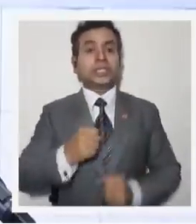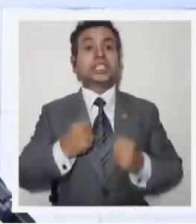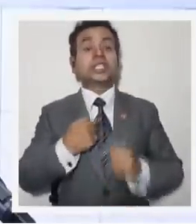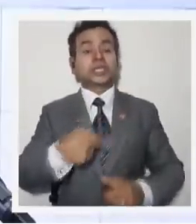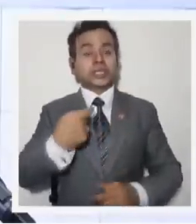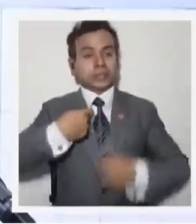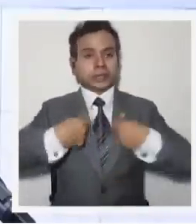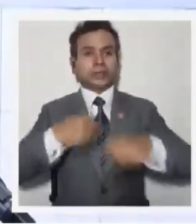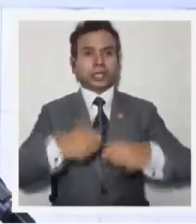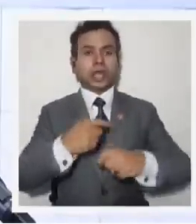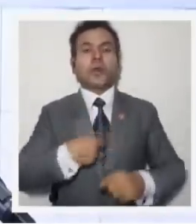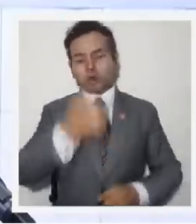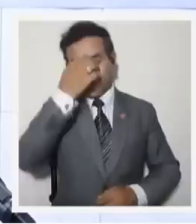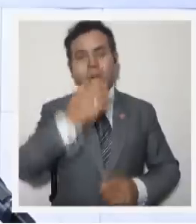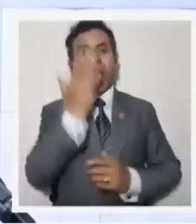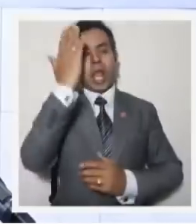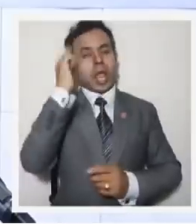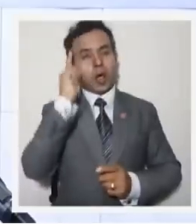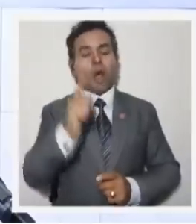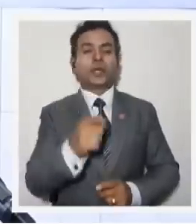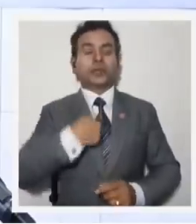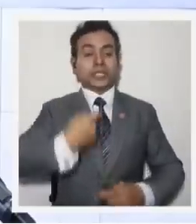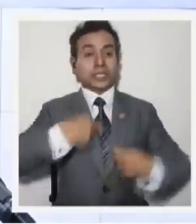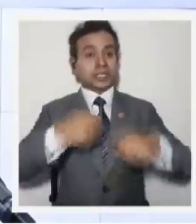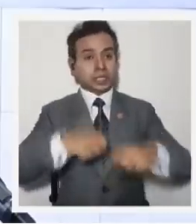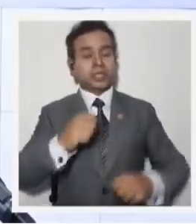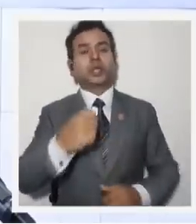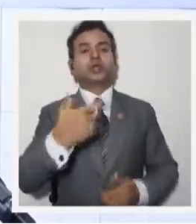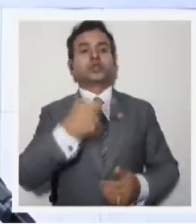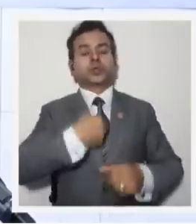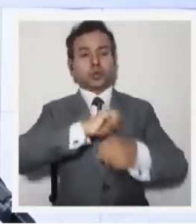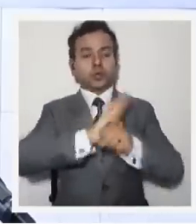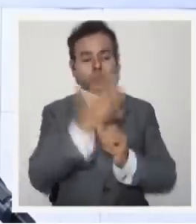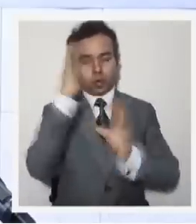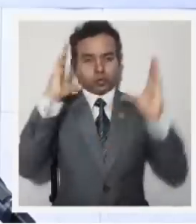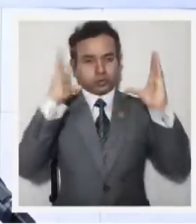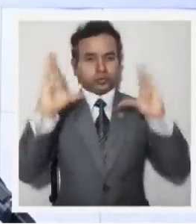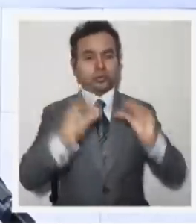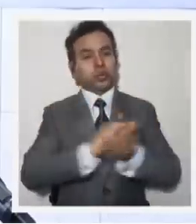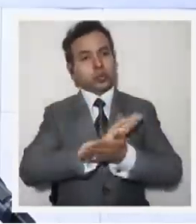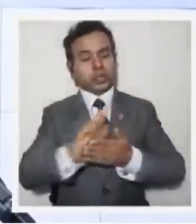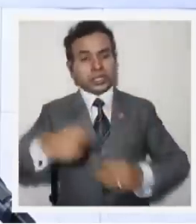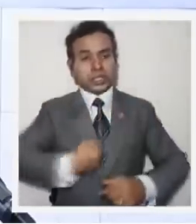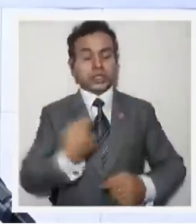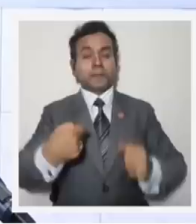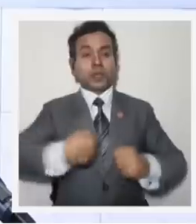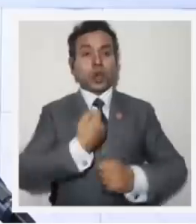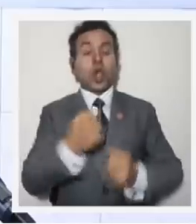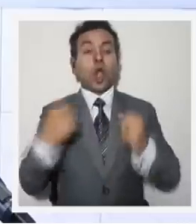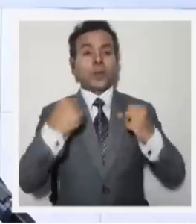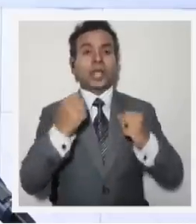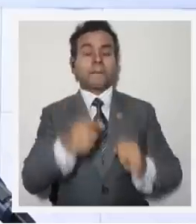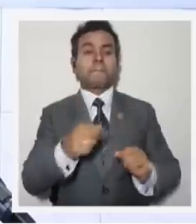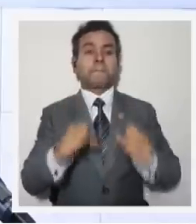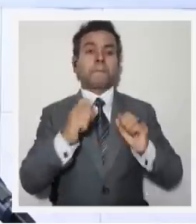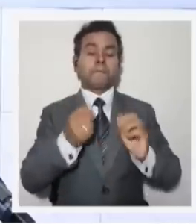মানসিক মনোবল আপনাকে সুস্থ হতে অনেকখানি সাহায্য করবে। আমাদের মানসিক মনোবল যত বেশি শক্তিশালী রাখতে পারবো আমাদের